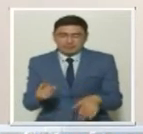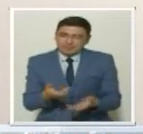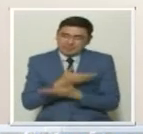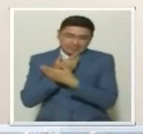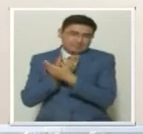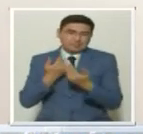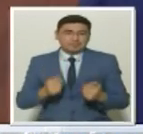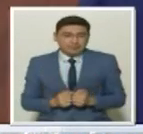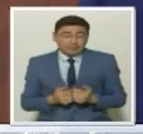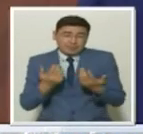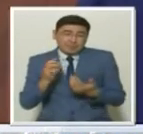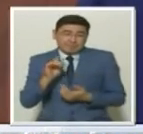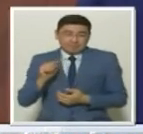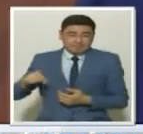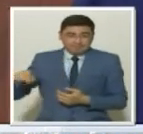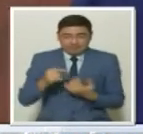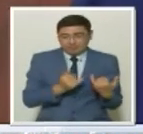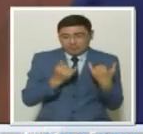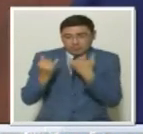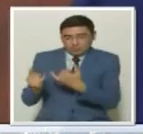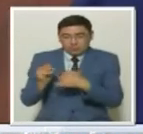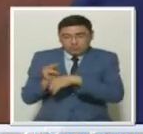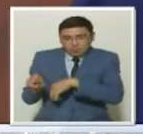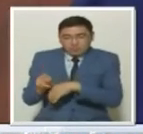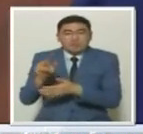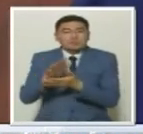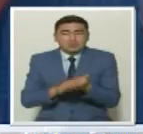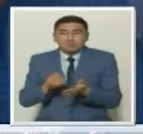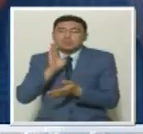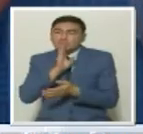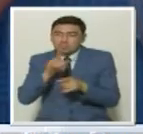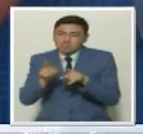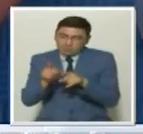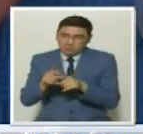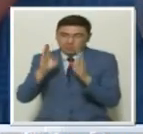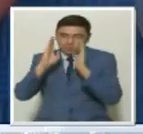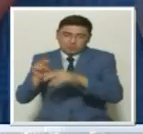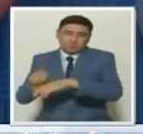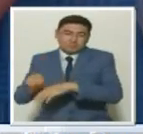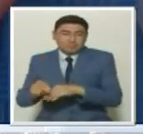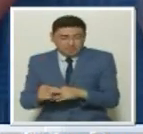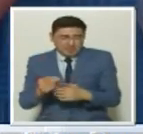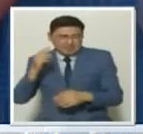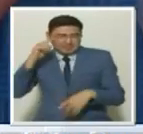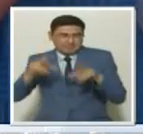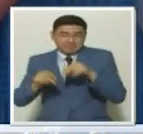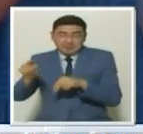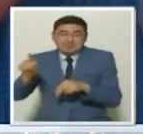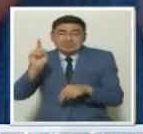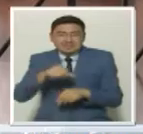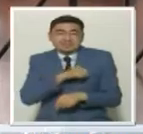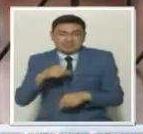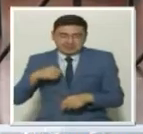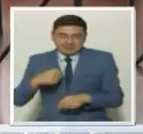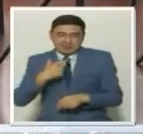В будущем такие тренинги пройдут для мам и для самих людей с ограниченными возможностями. Общественники уверены, такие люди могут сами себе